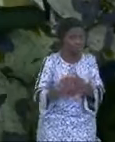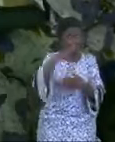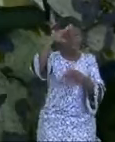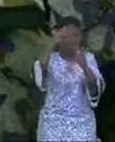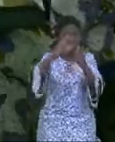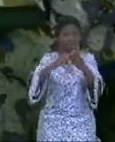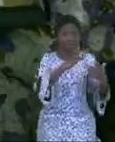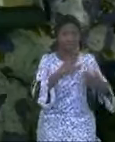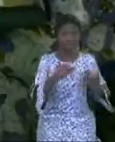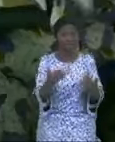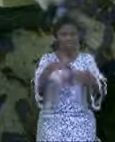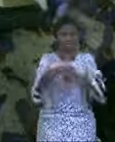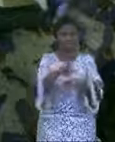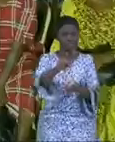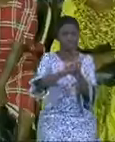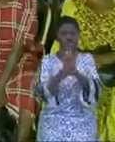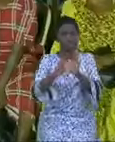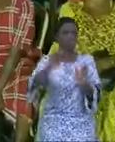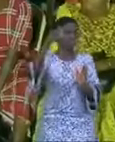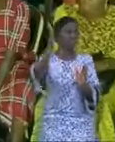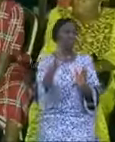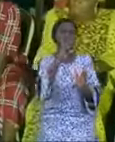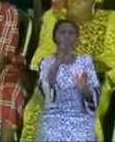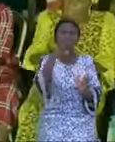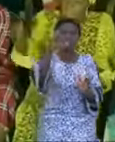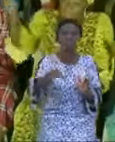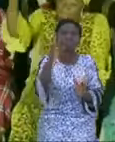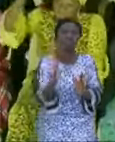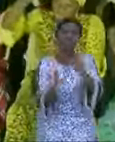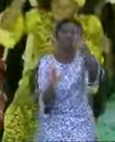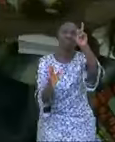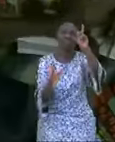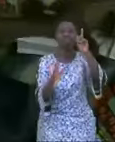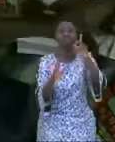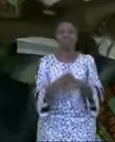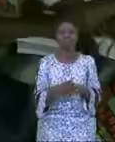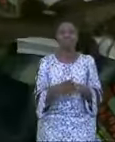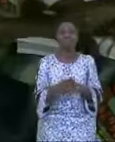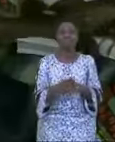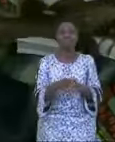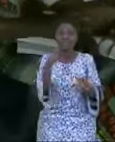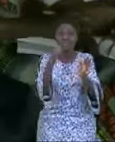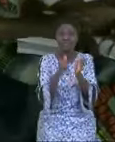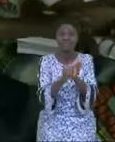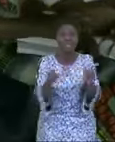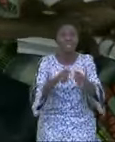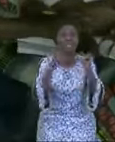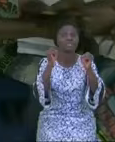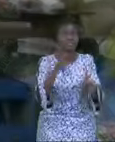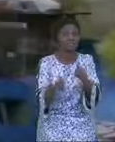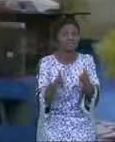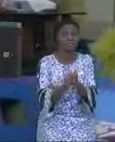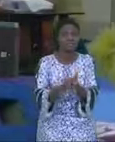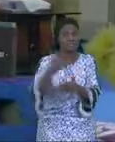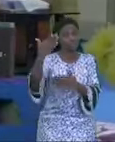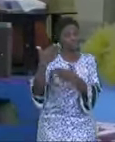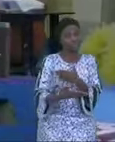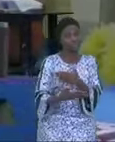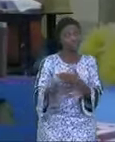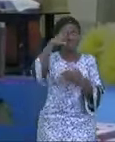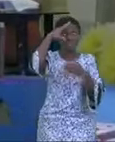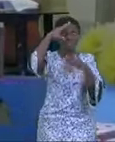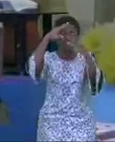où est l'enfant de Dieu là-bas ça va arriver dans ta vie il dit à tous ceux qui l'ont qui l'ont reçu